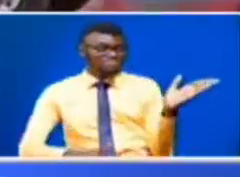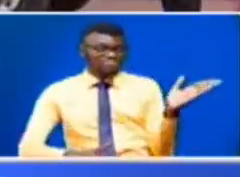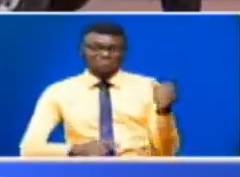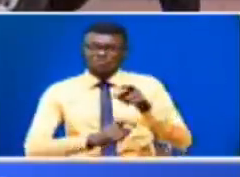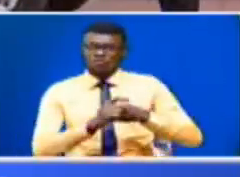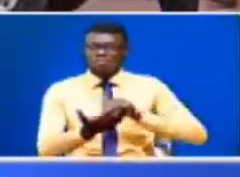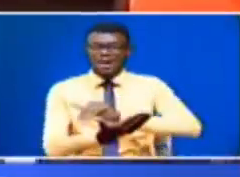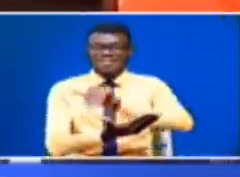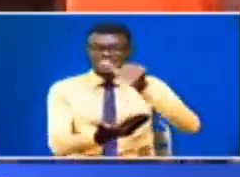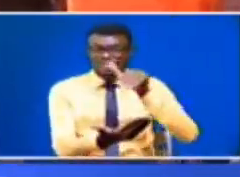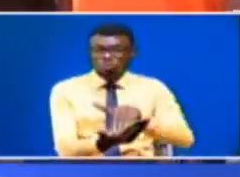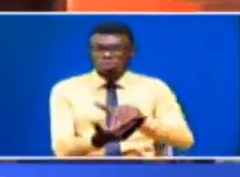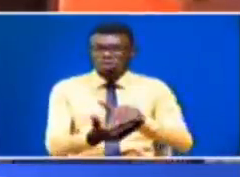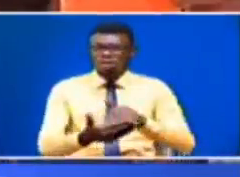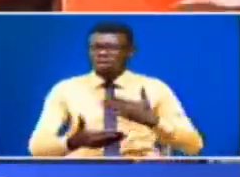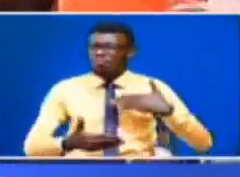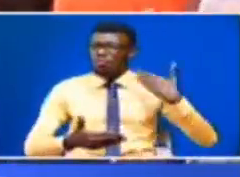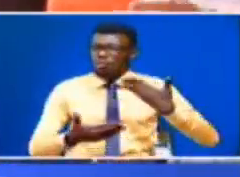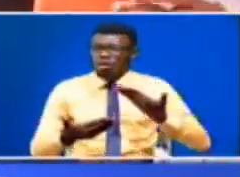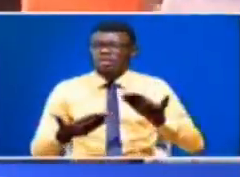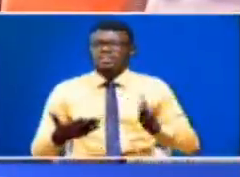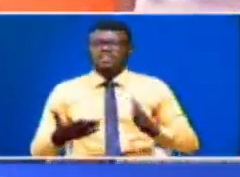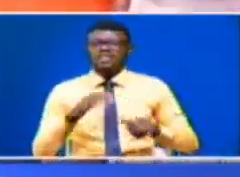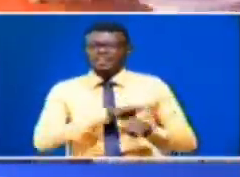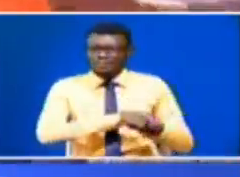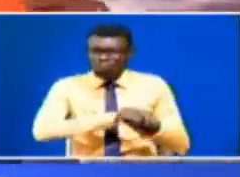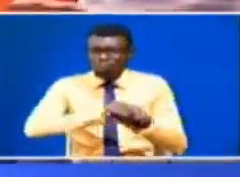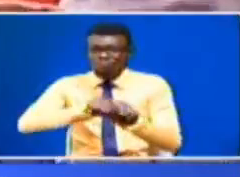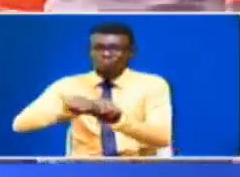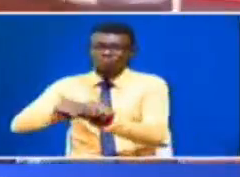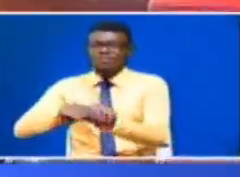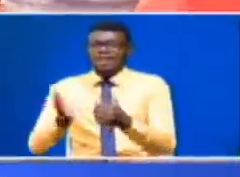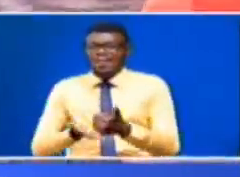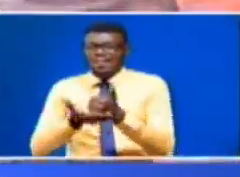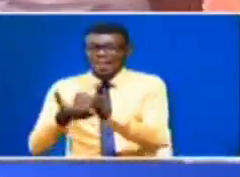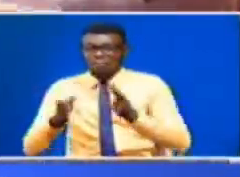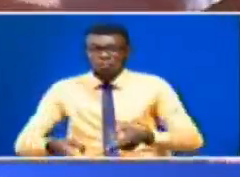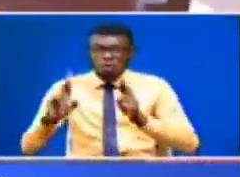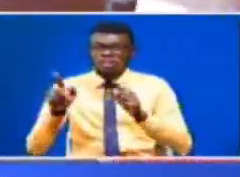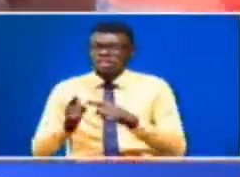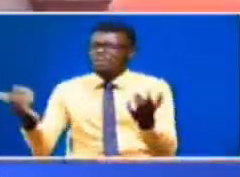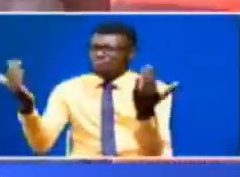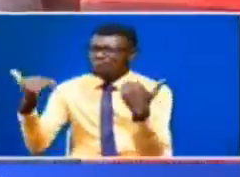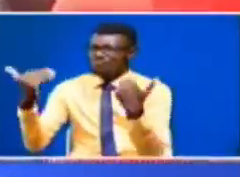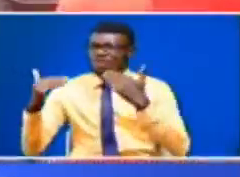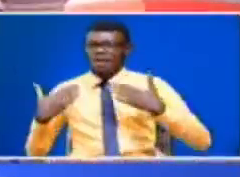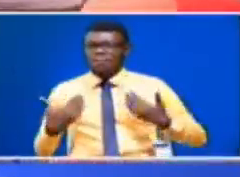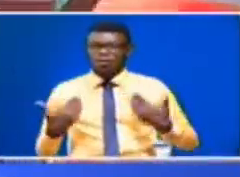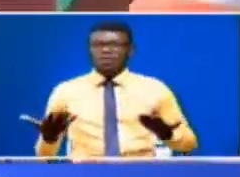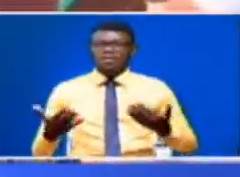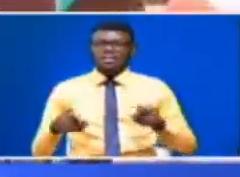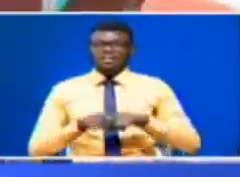cha Central ambaye mara nyingi humvusha barabara au hata kukabili umati ili kutilia